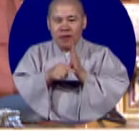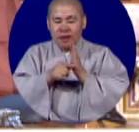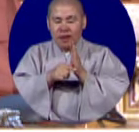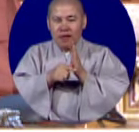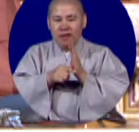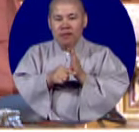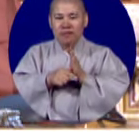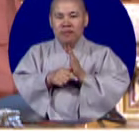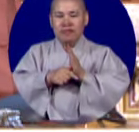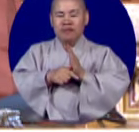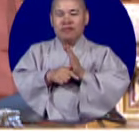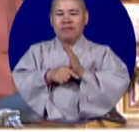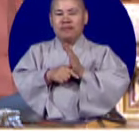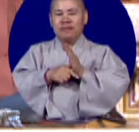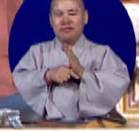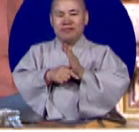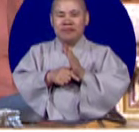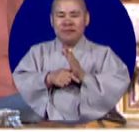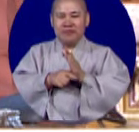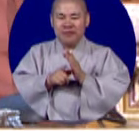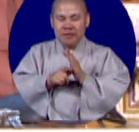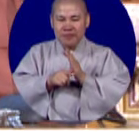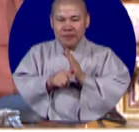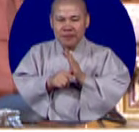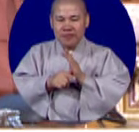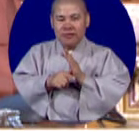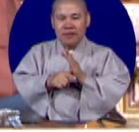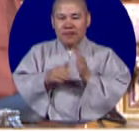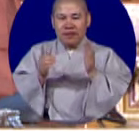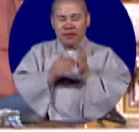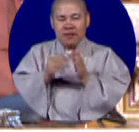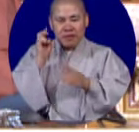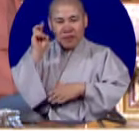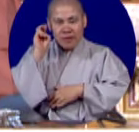이게 멀긴요 다 됐는데요.